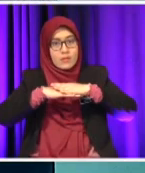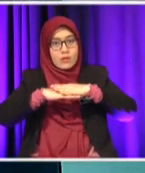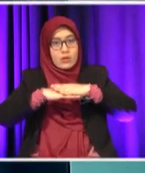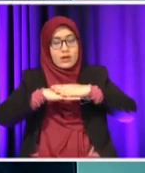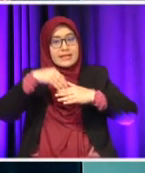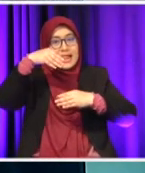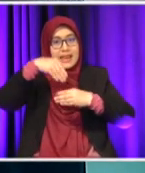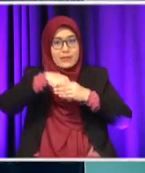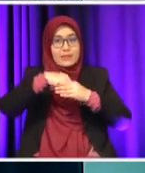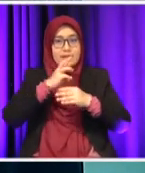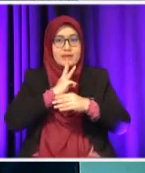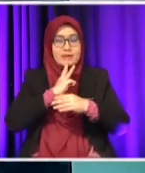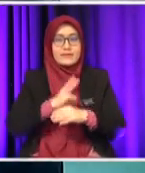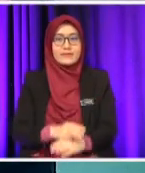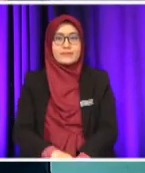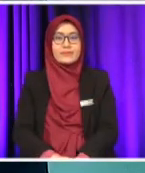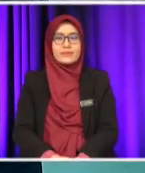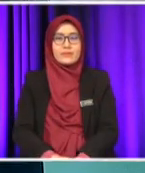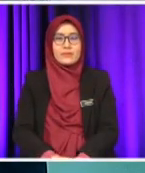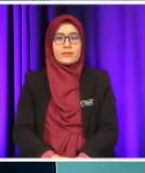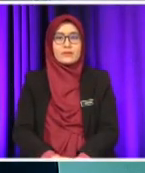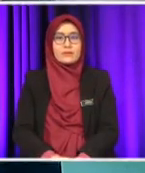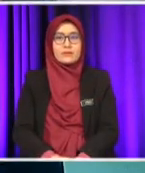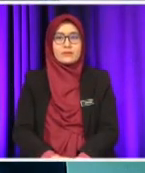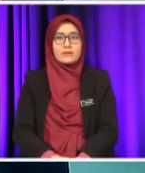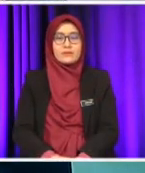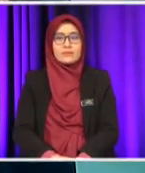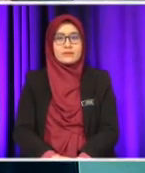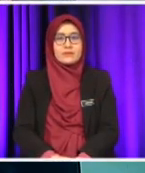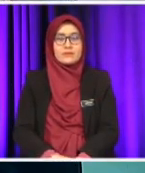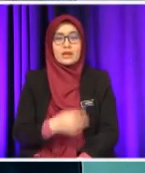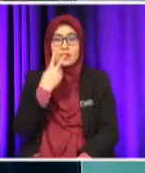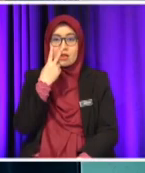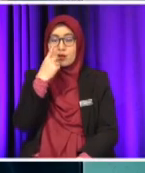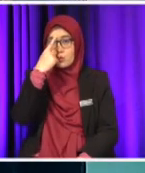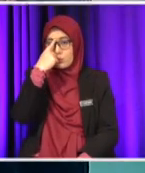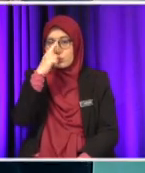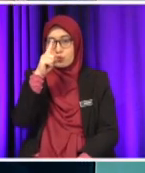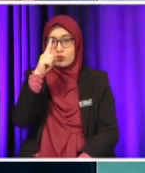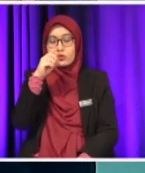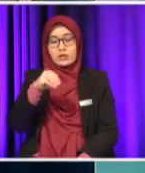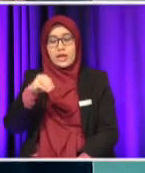ini yang kita sentuh dalam menanam tumbuhan yang kuat